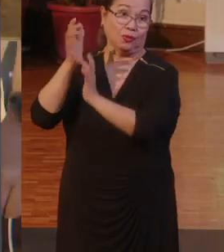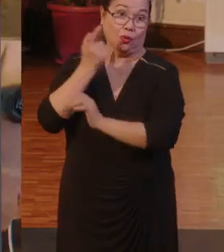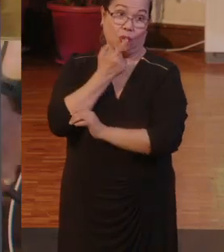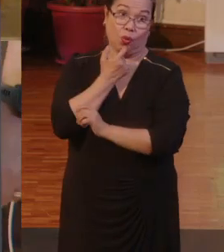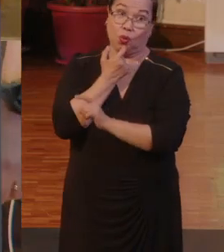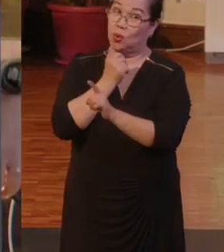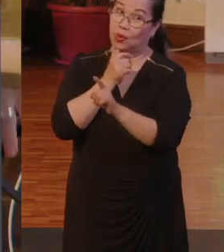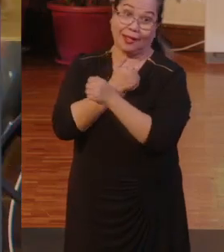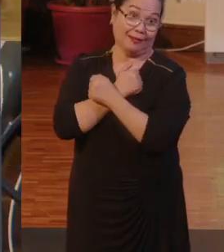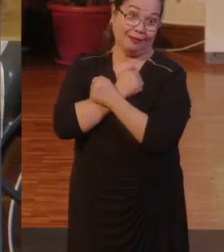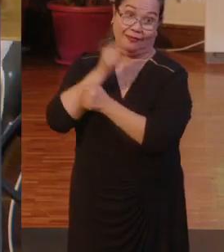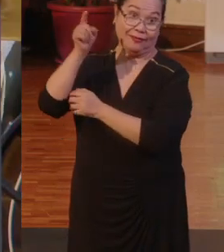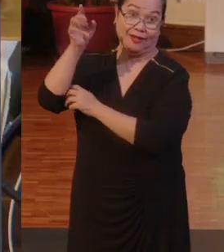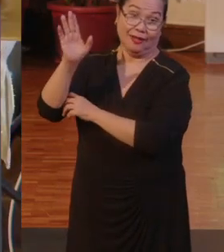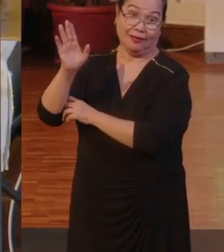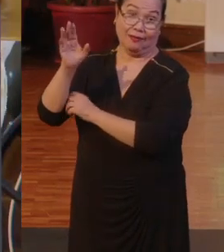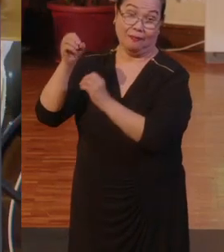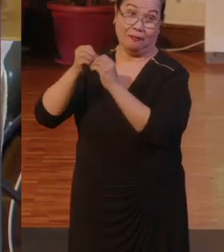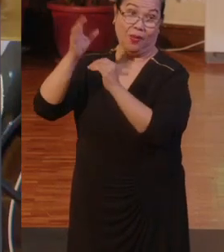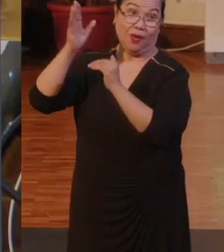Diyos sa atin.